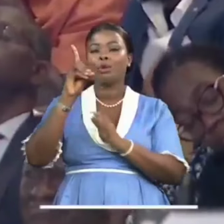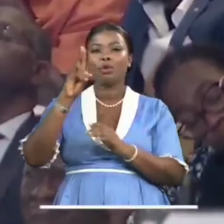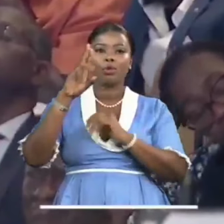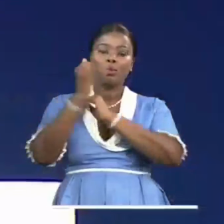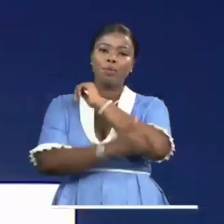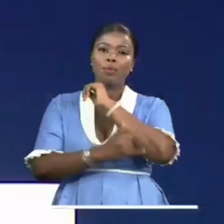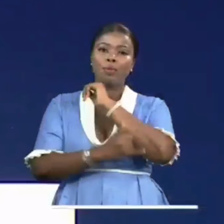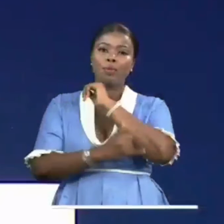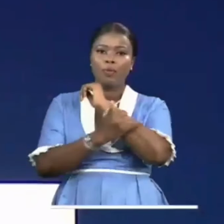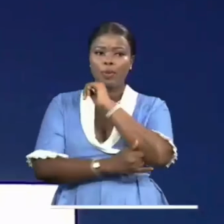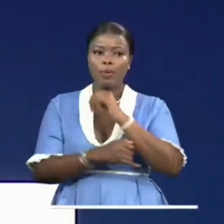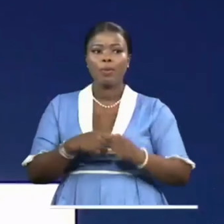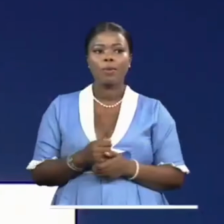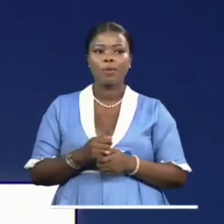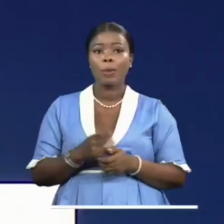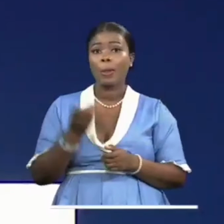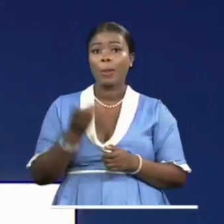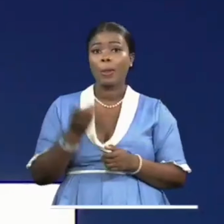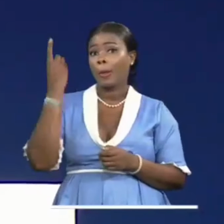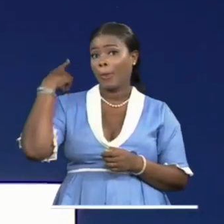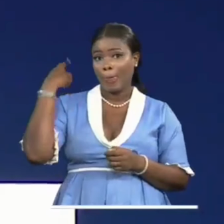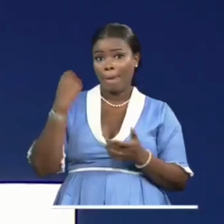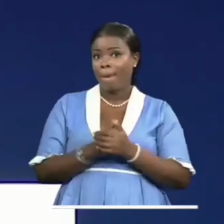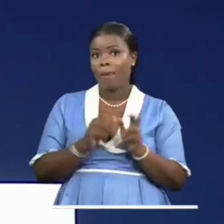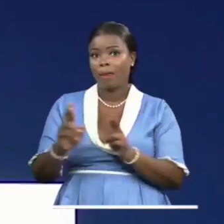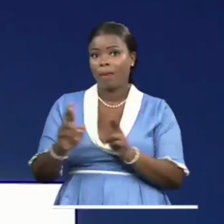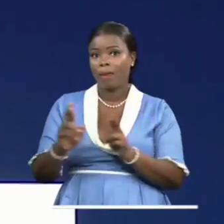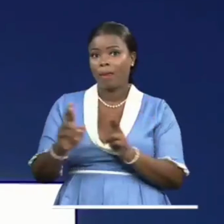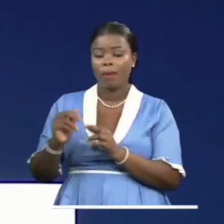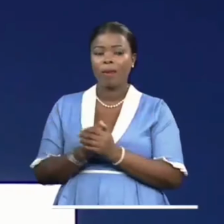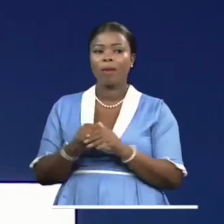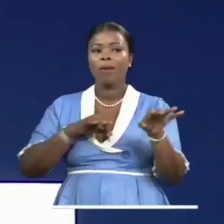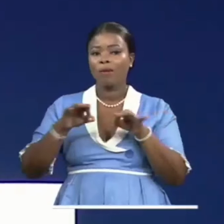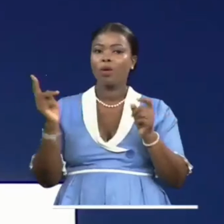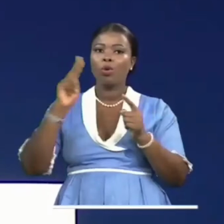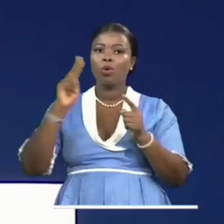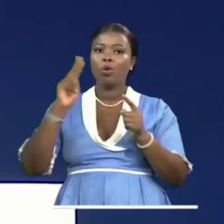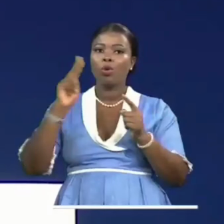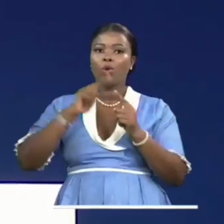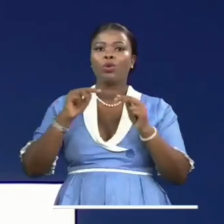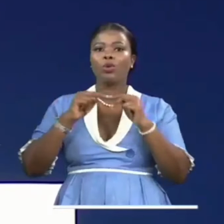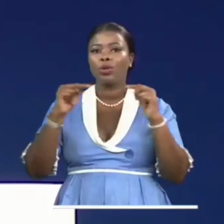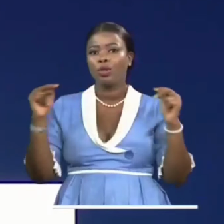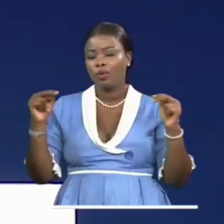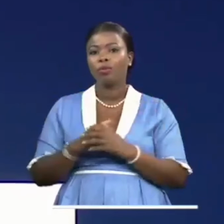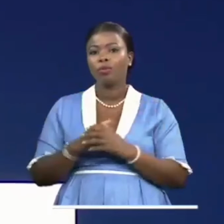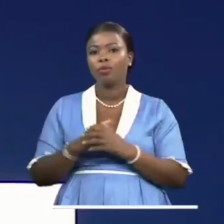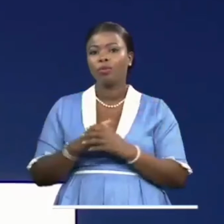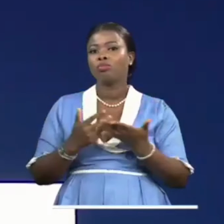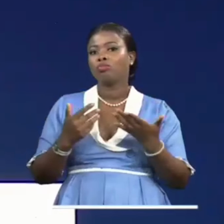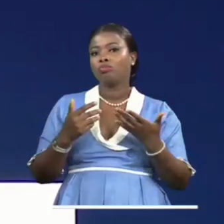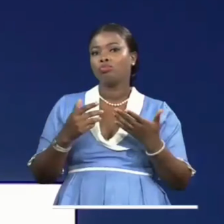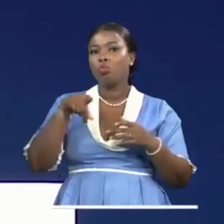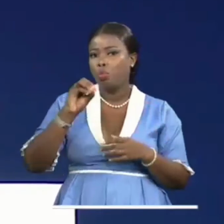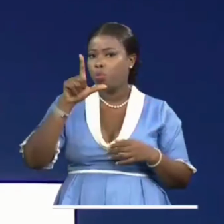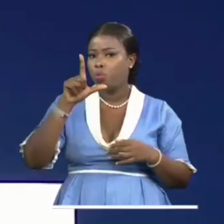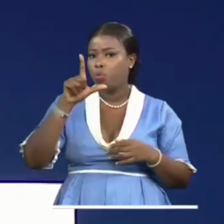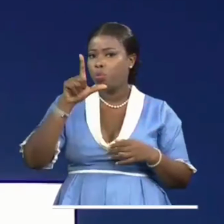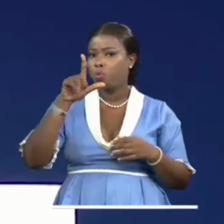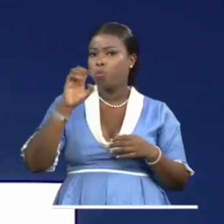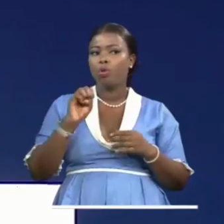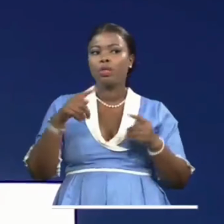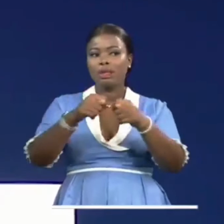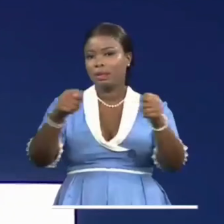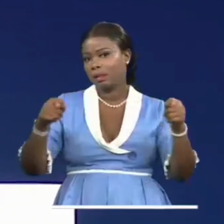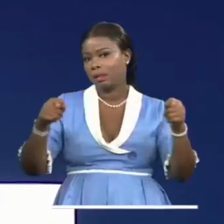dernier le le la dernière réforme c'est le développement du secteur privé qui doit être fait au niveau qui doit être fait au niveau des pôles territoires nous devons